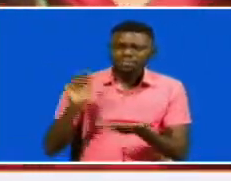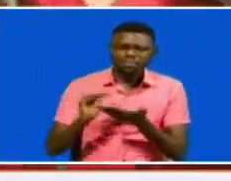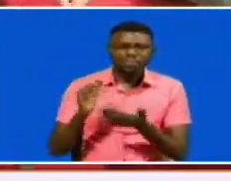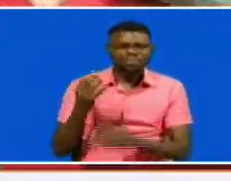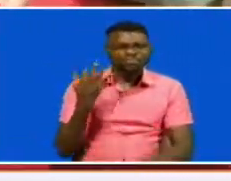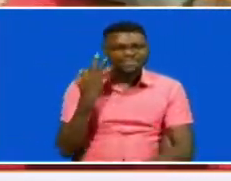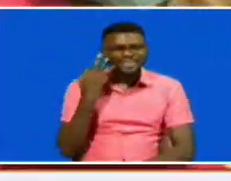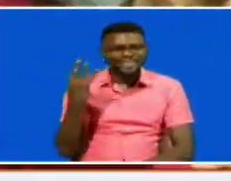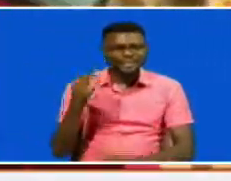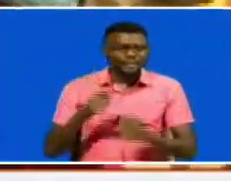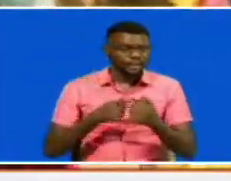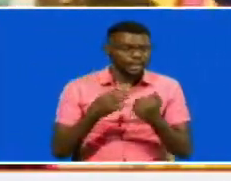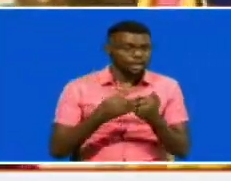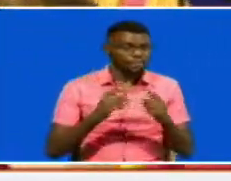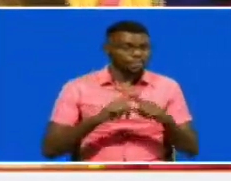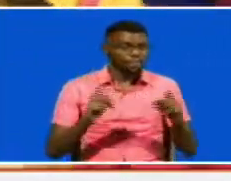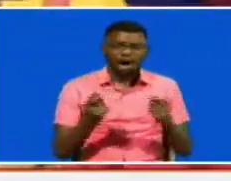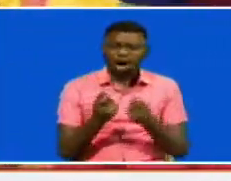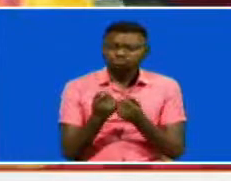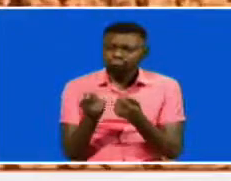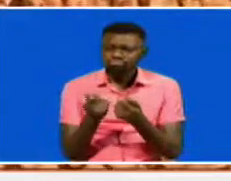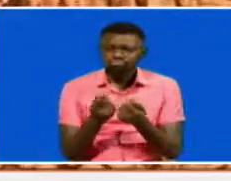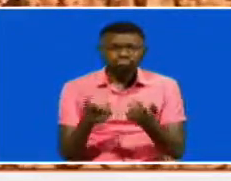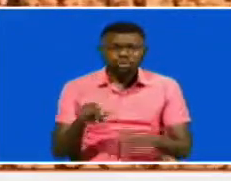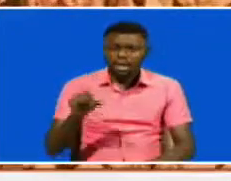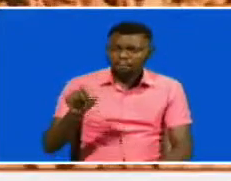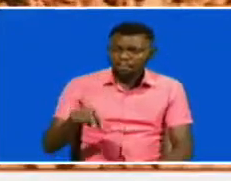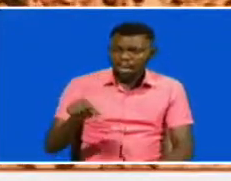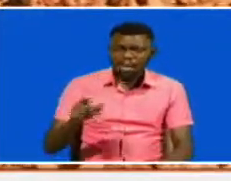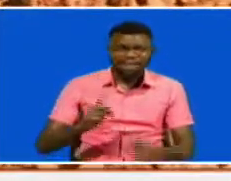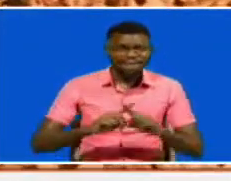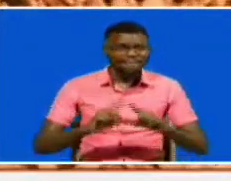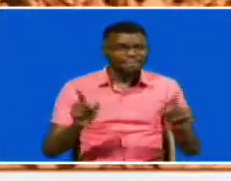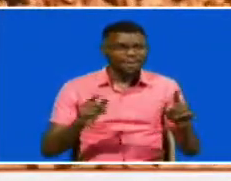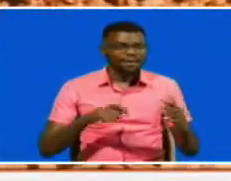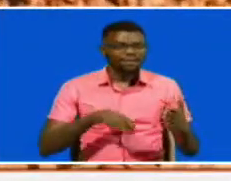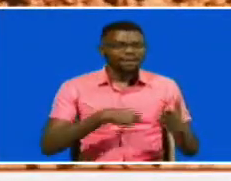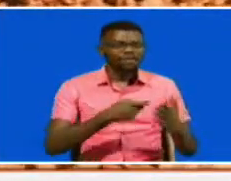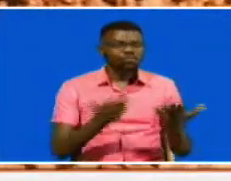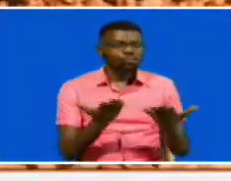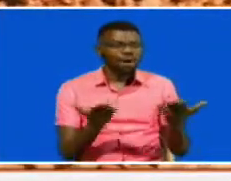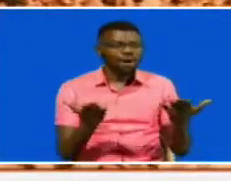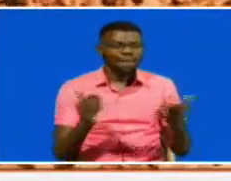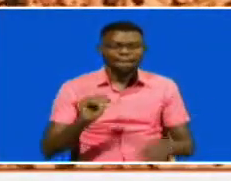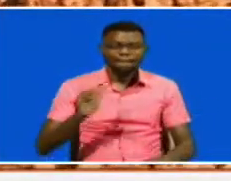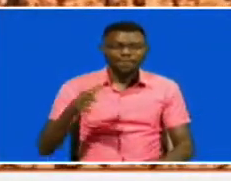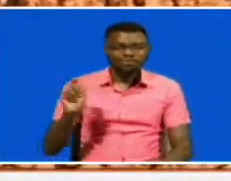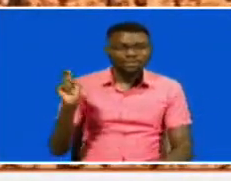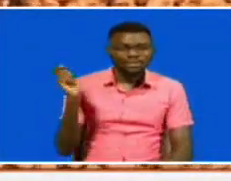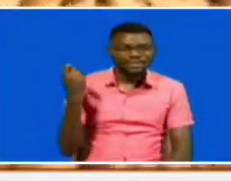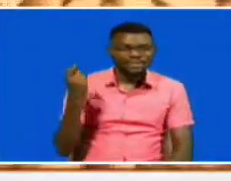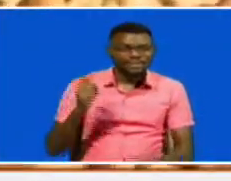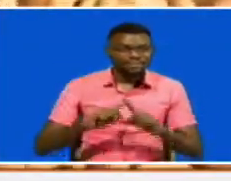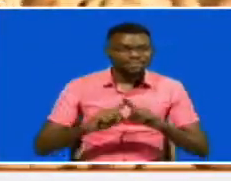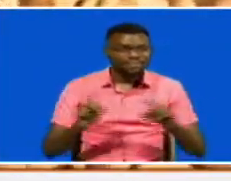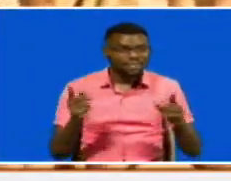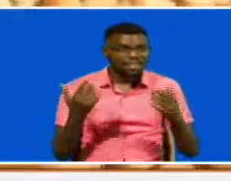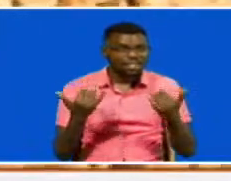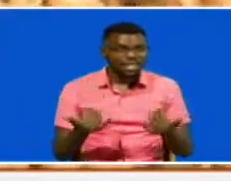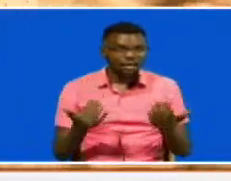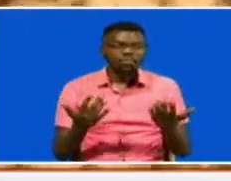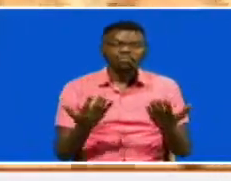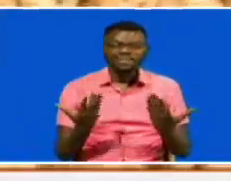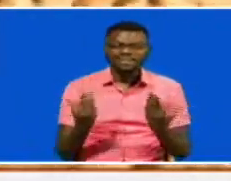398. Na japo korosho zinapandwa pwani, viwanda vyake vipo eneo la Mlima Kenya. Ila kwa sasa kuna